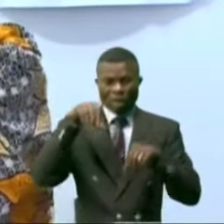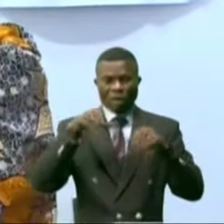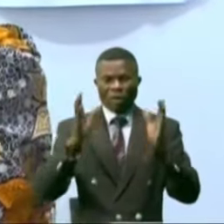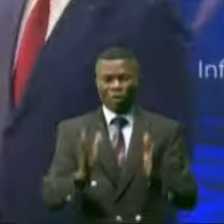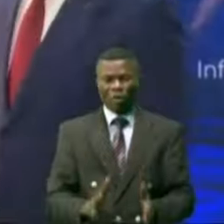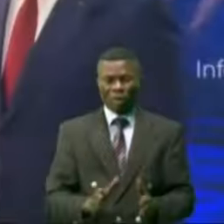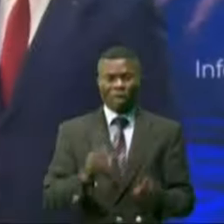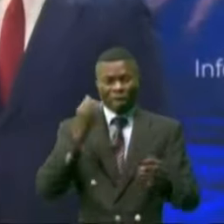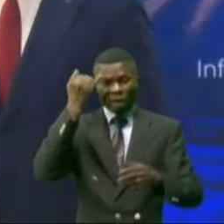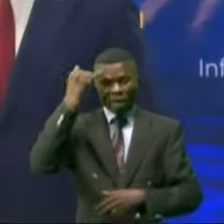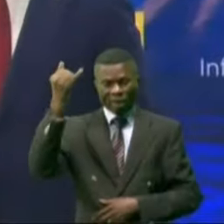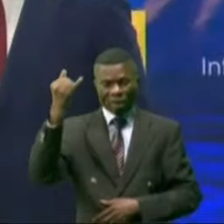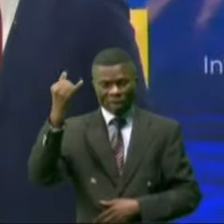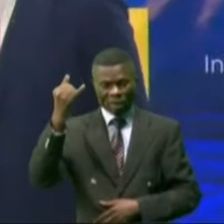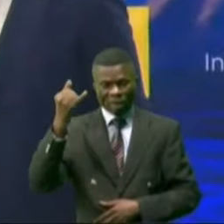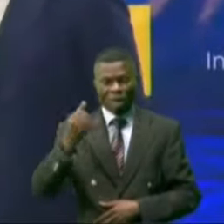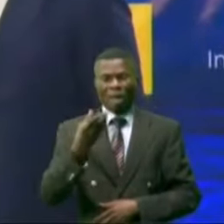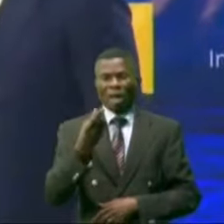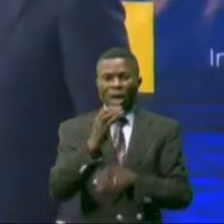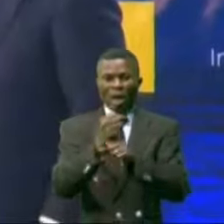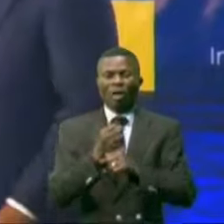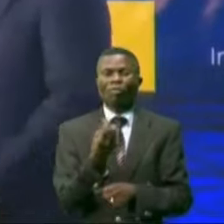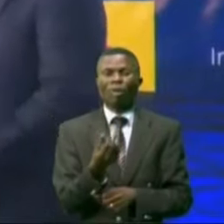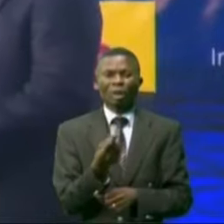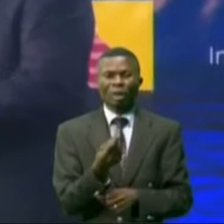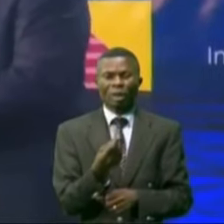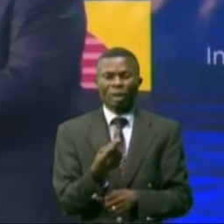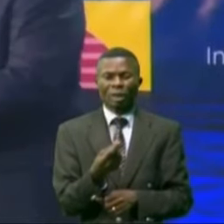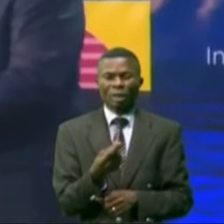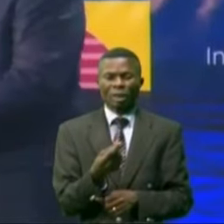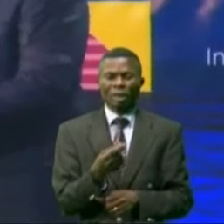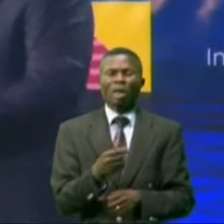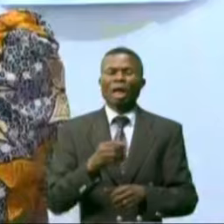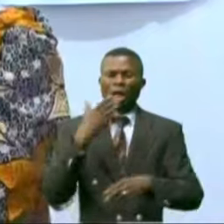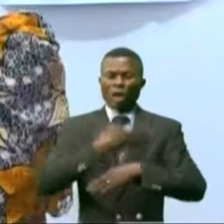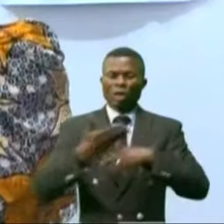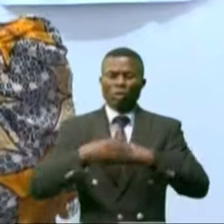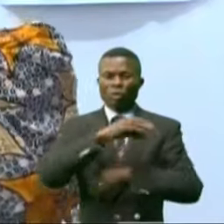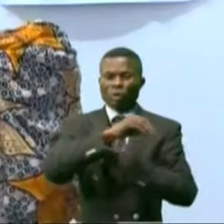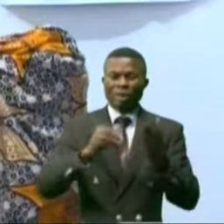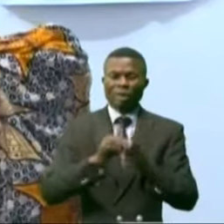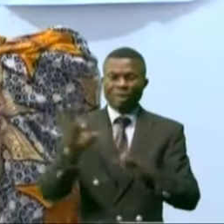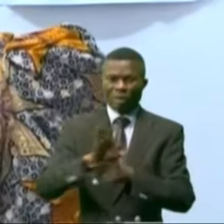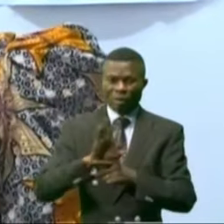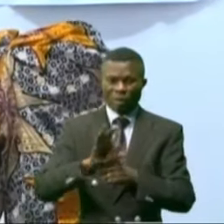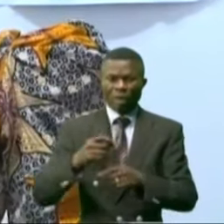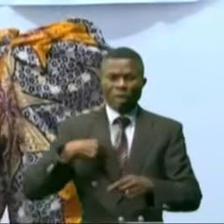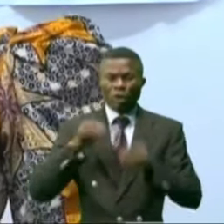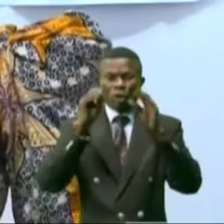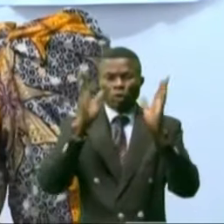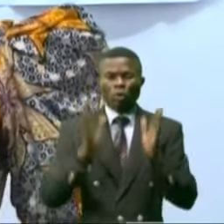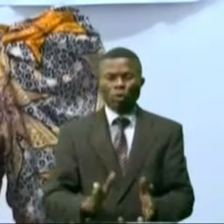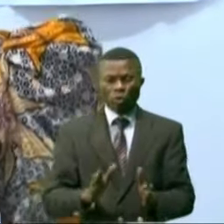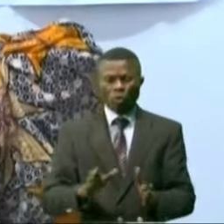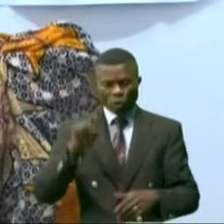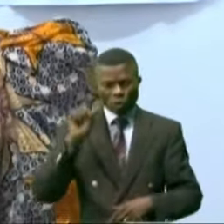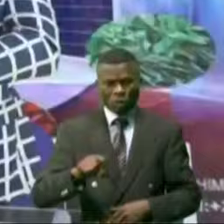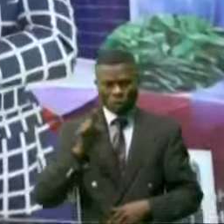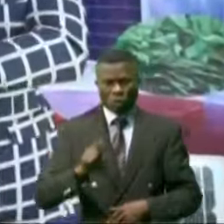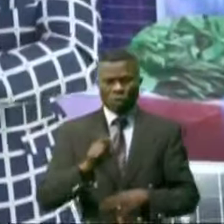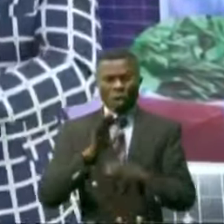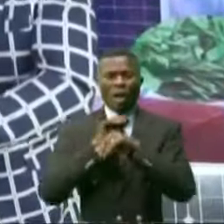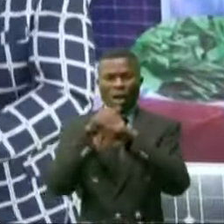c'était dans le but d'avoir un fonds. Parce que nous comptons avoir des centres de formation. Il y a, même nous, les enseignants, nous devons être